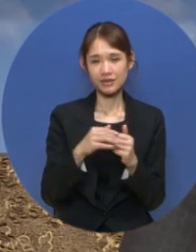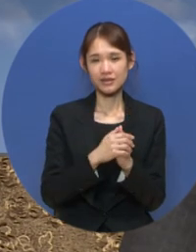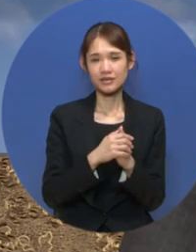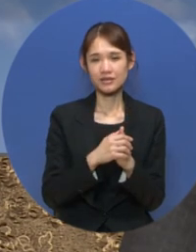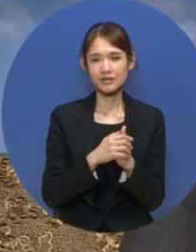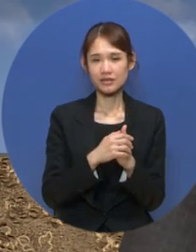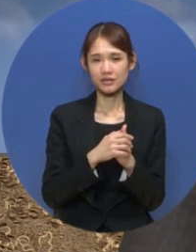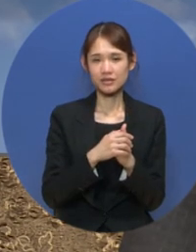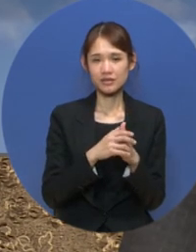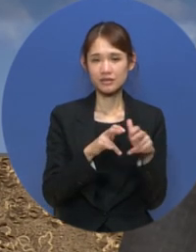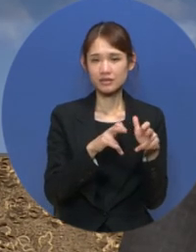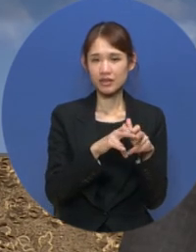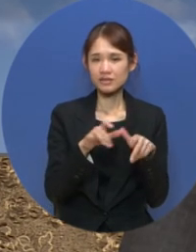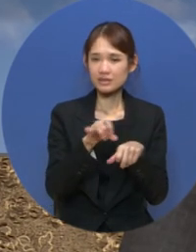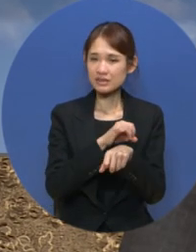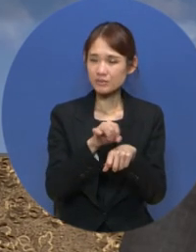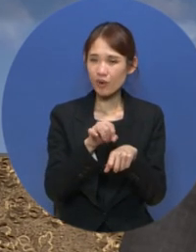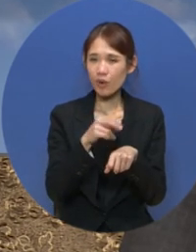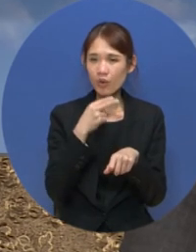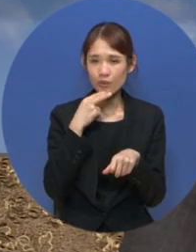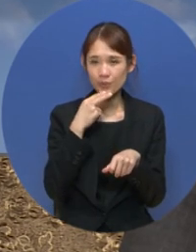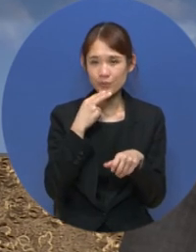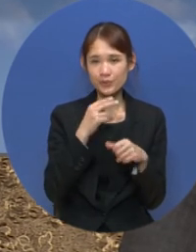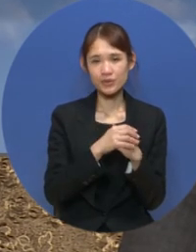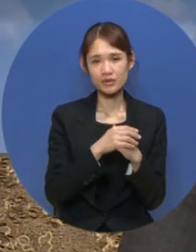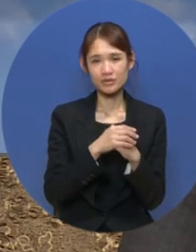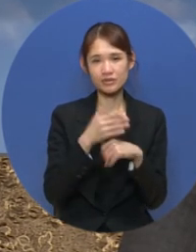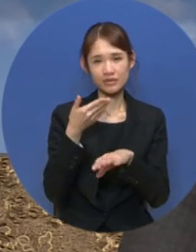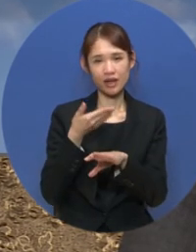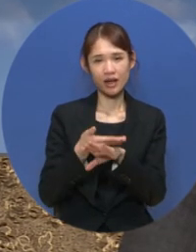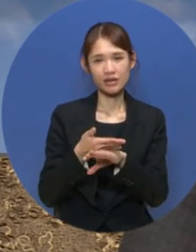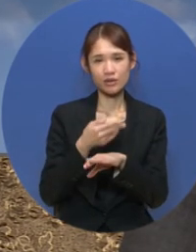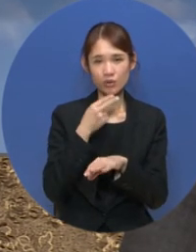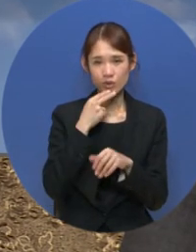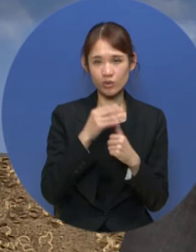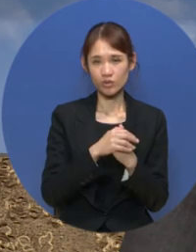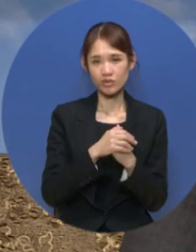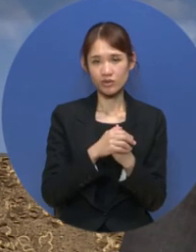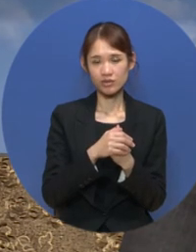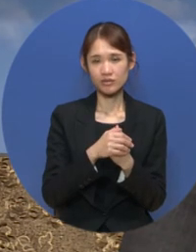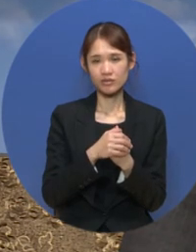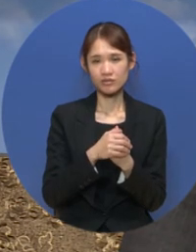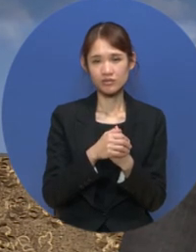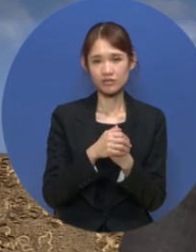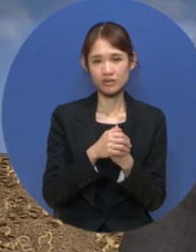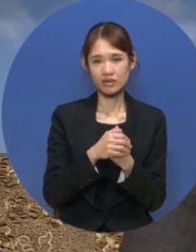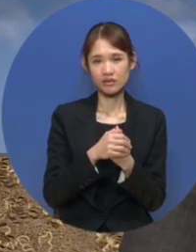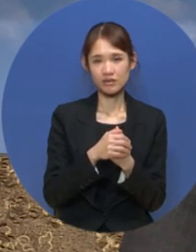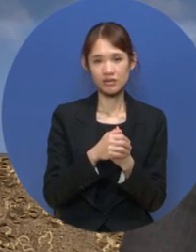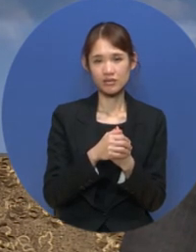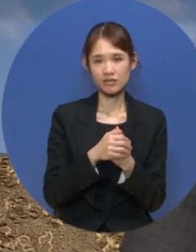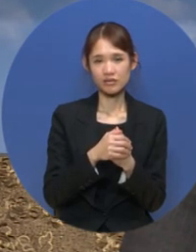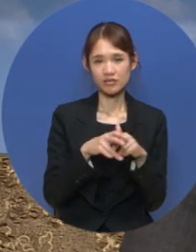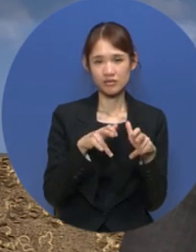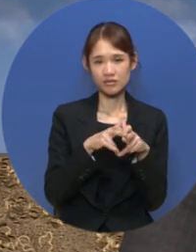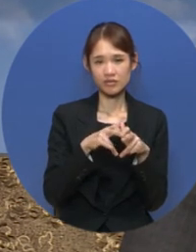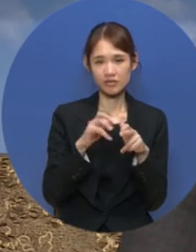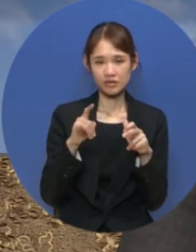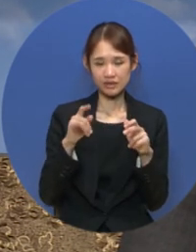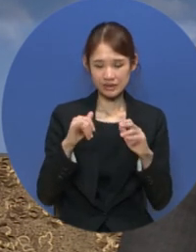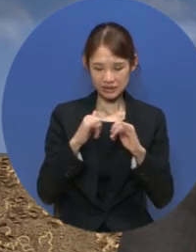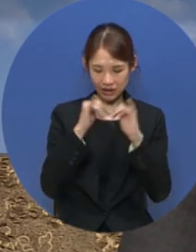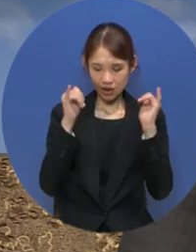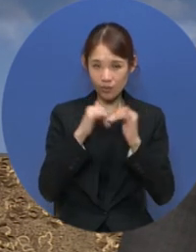하시는데요. 장애는 특별한 게 아니고 뭐 다른 것도 아니고요. 저는 장애인이 이 사회에